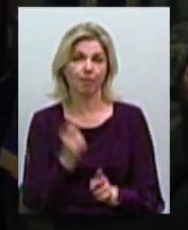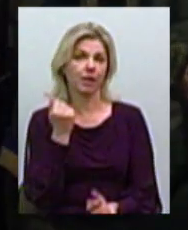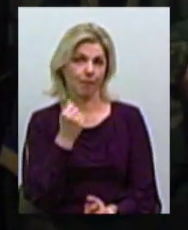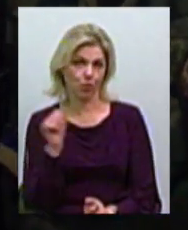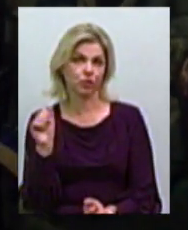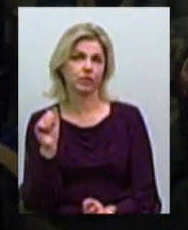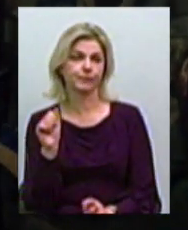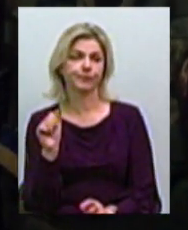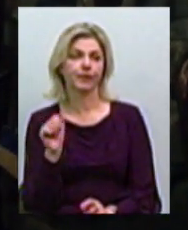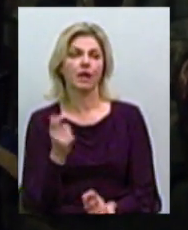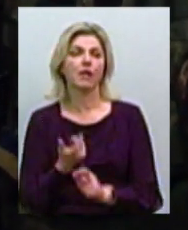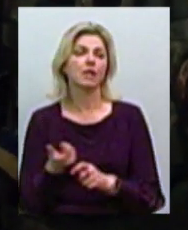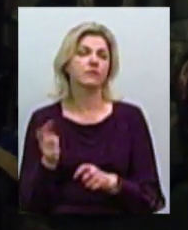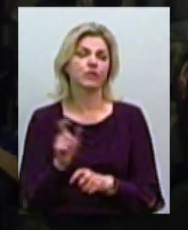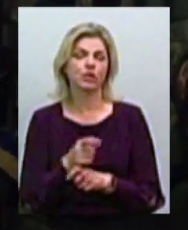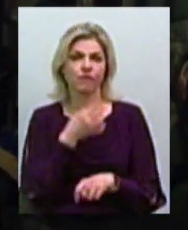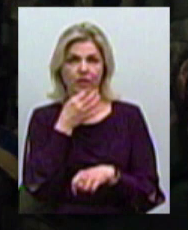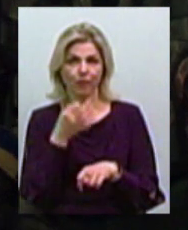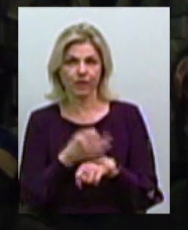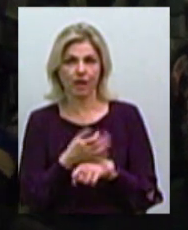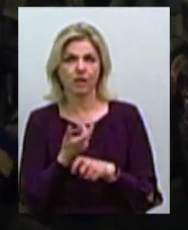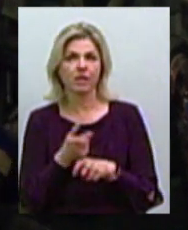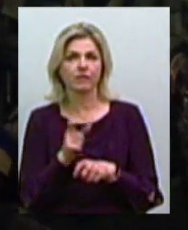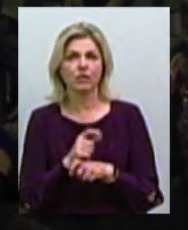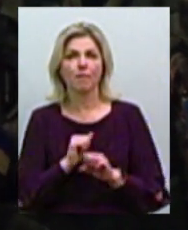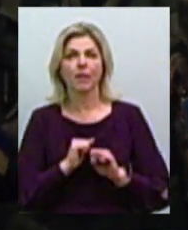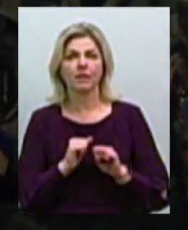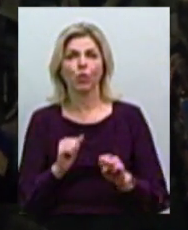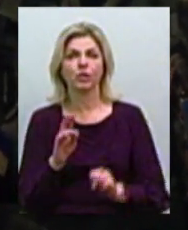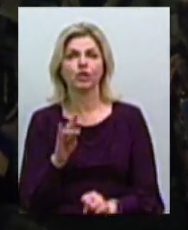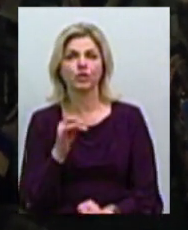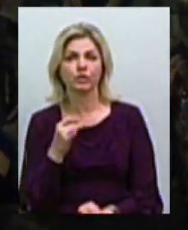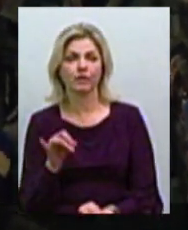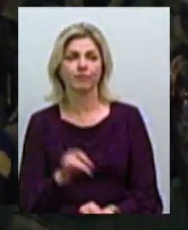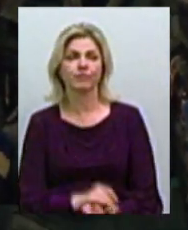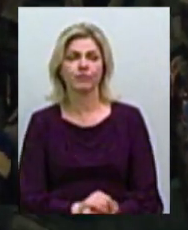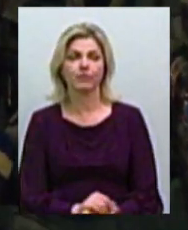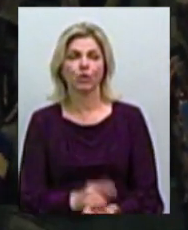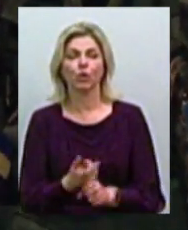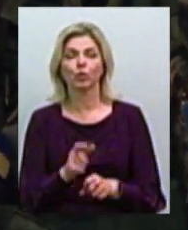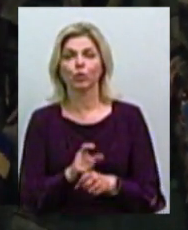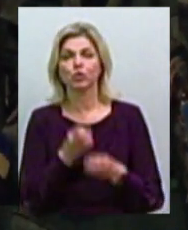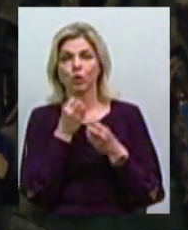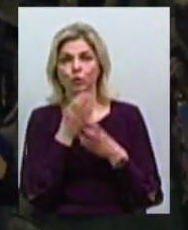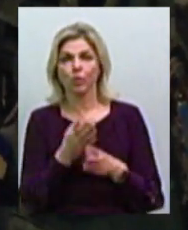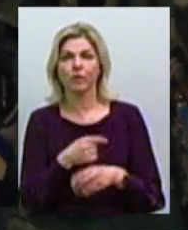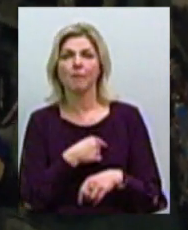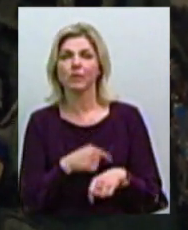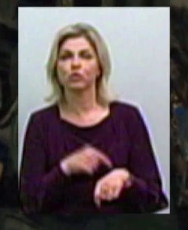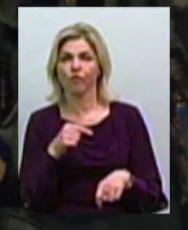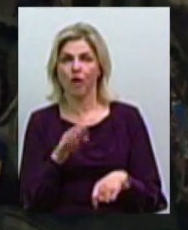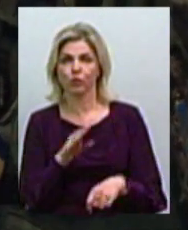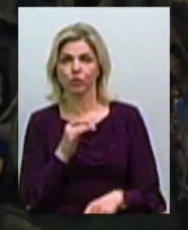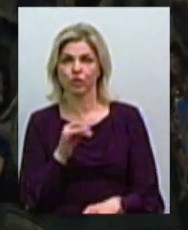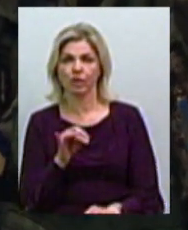Надзвичайно відповідальний, надзвичайно патріотичний і дуже добре співчуваючий,